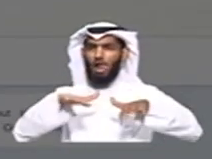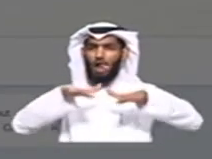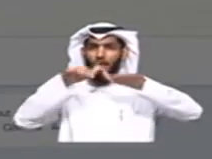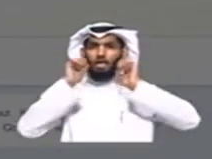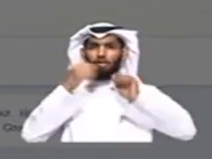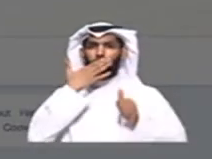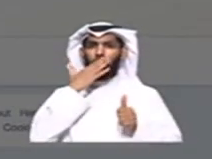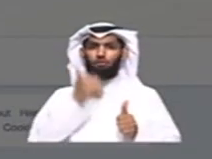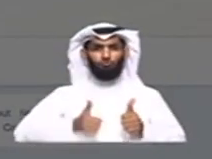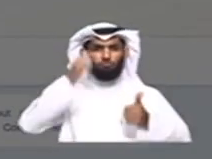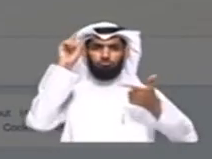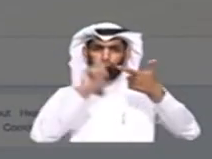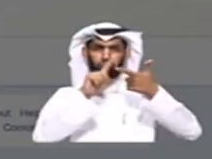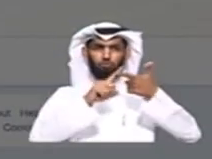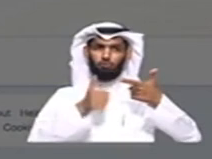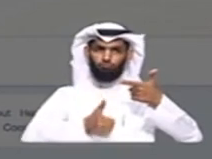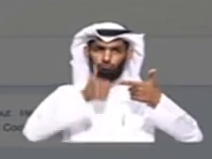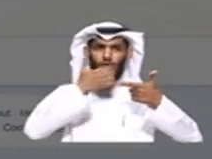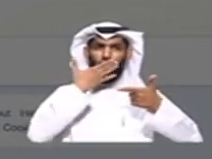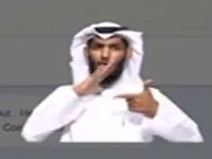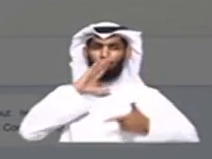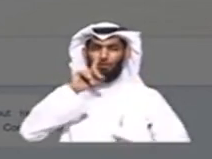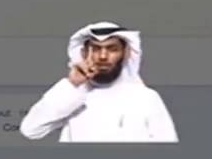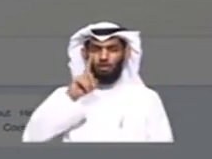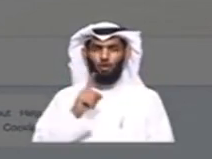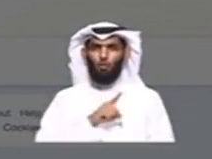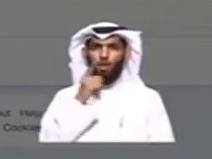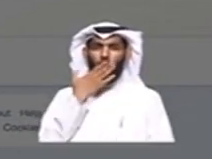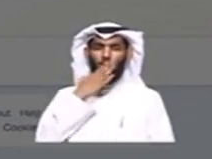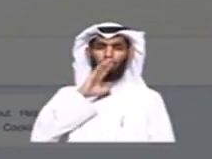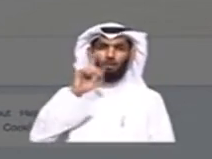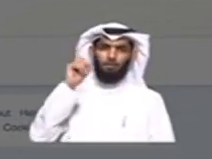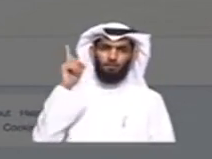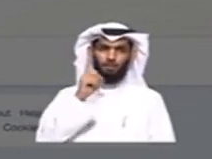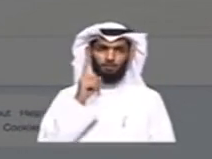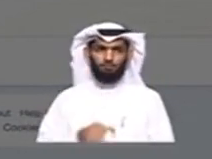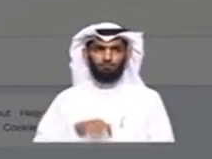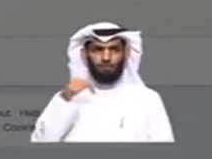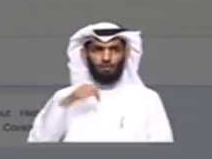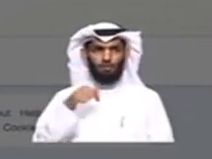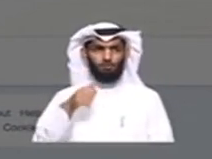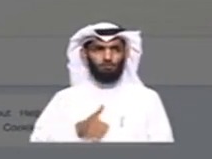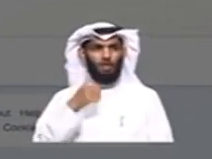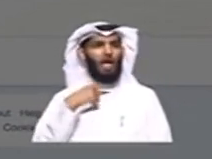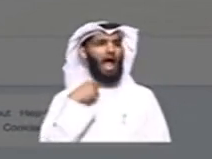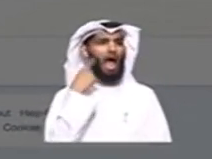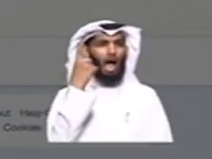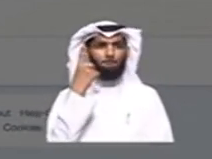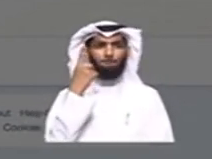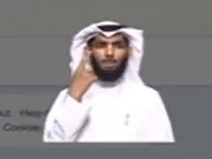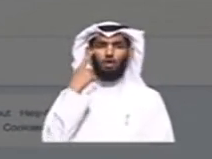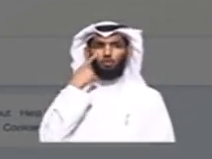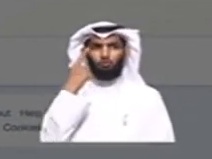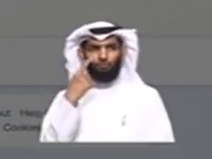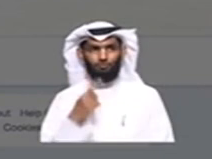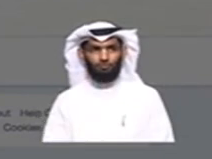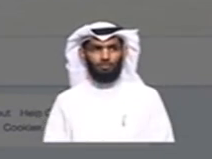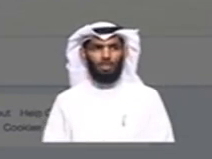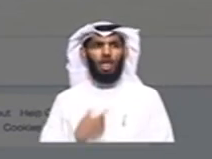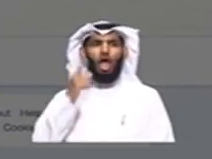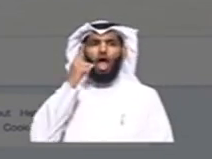وحصلت على المركز الثاني والحمد لله رب العالمين. هذا عمي أبو محمد أبو